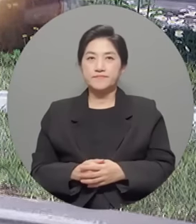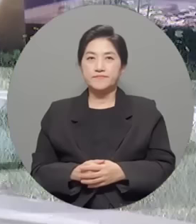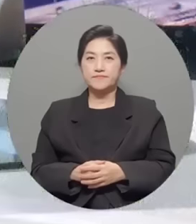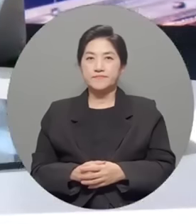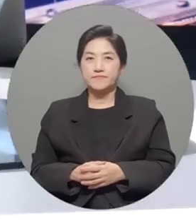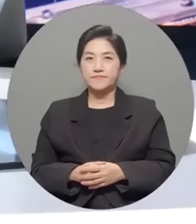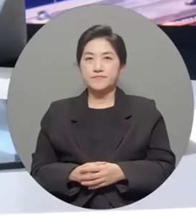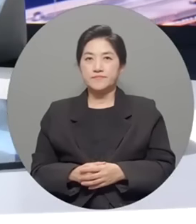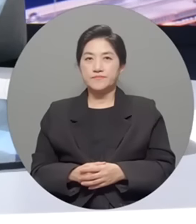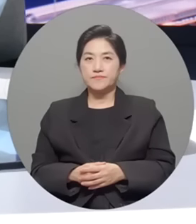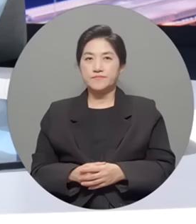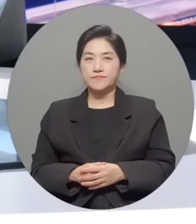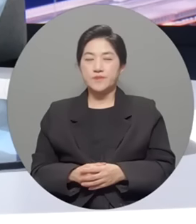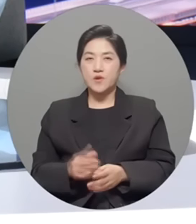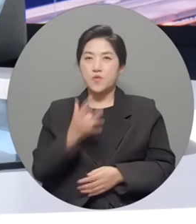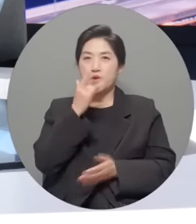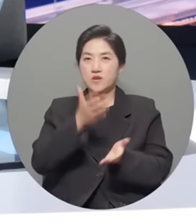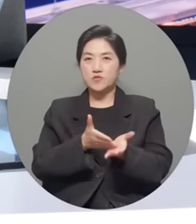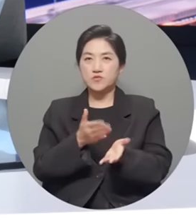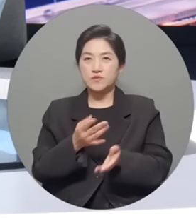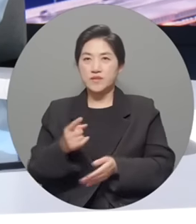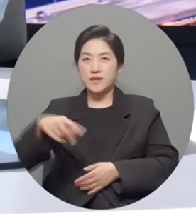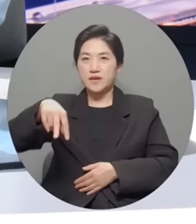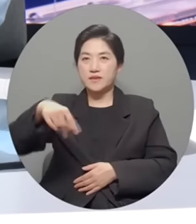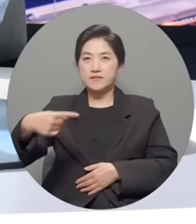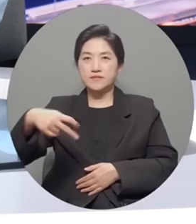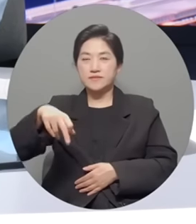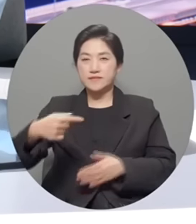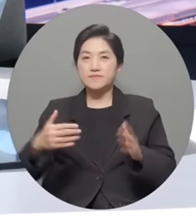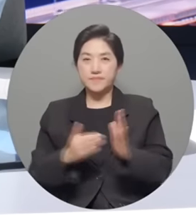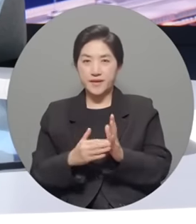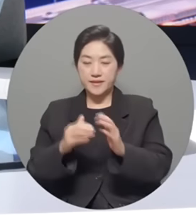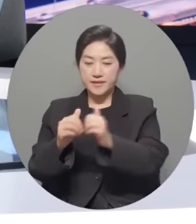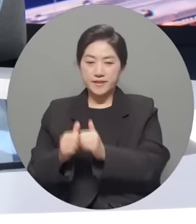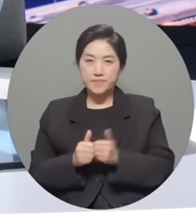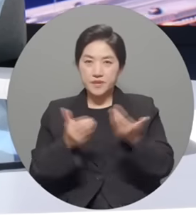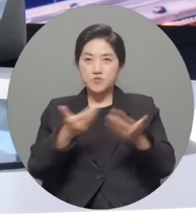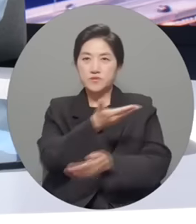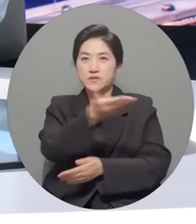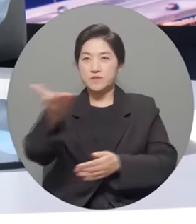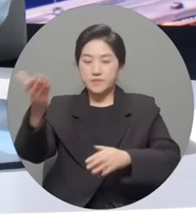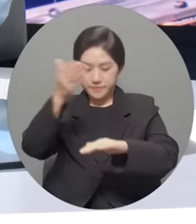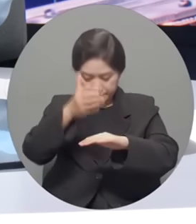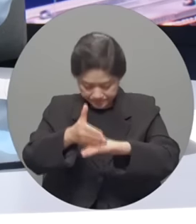화요일 뉴스데스크 마치겠습니다. 함께해 주신 여러분 고맙습니다.